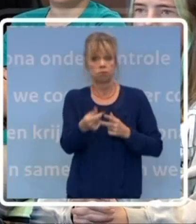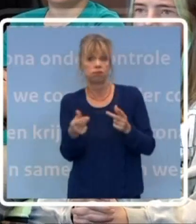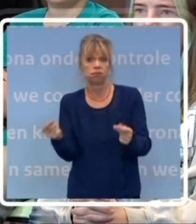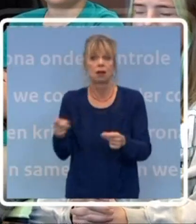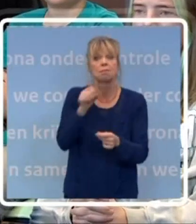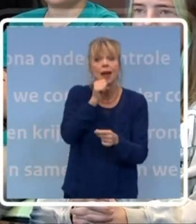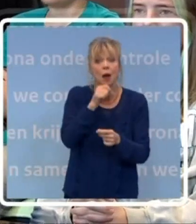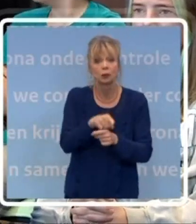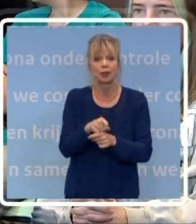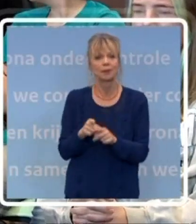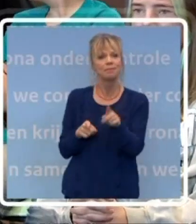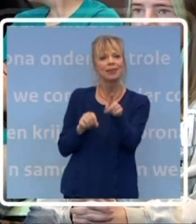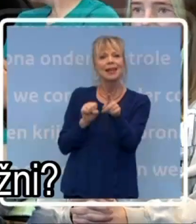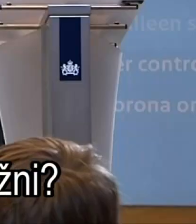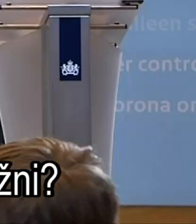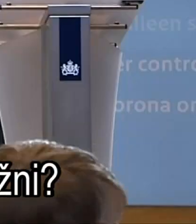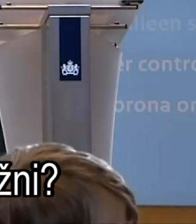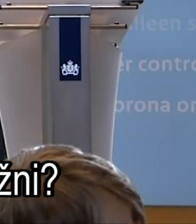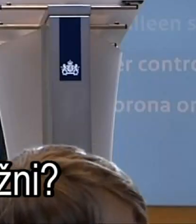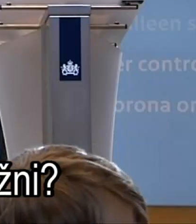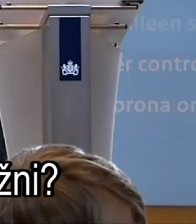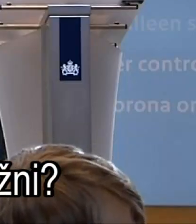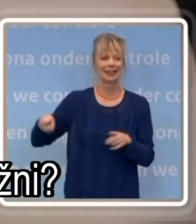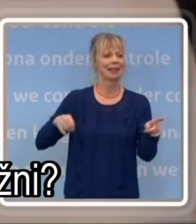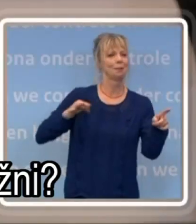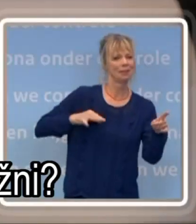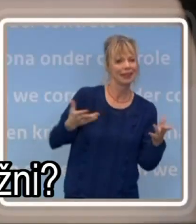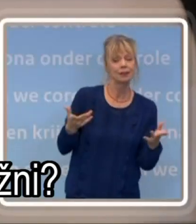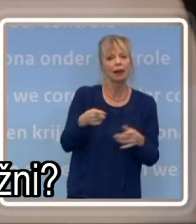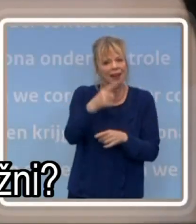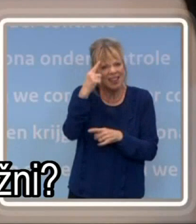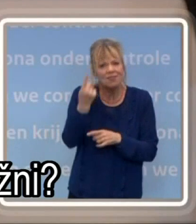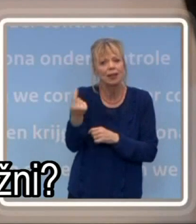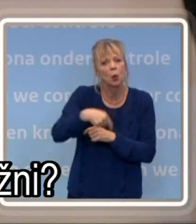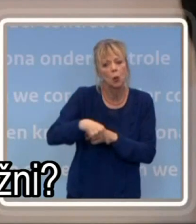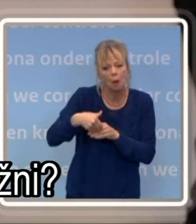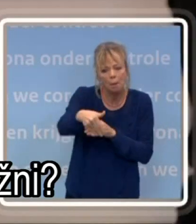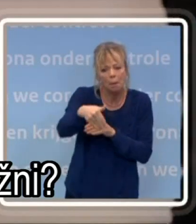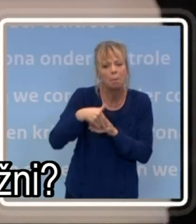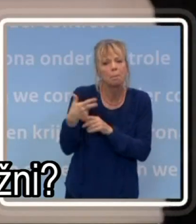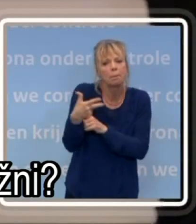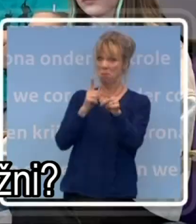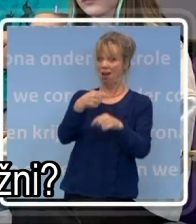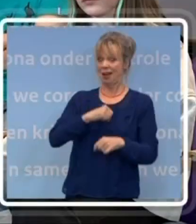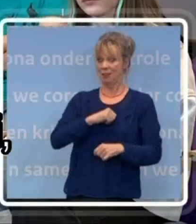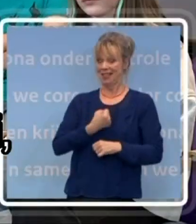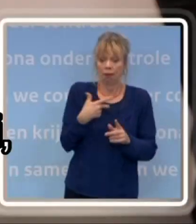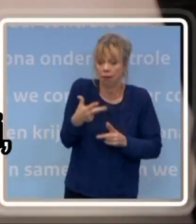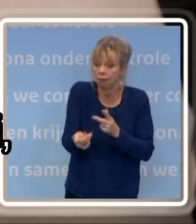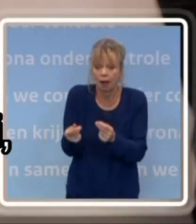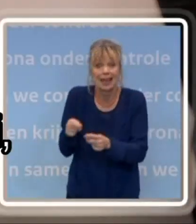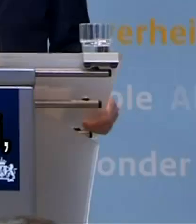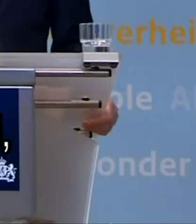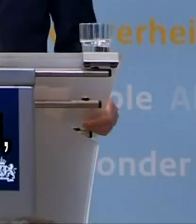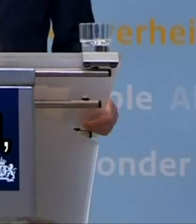spet lahko tekmoval z drugimi klubi. Weten jullie of er een vaccin komt voor kinderen, zodat ze weer in teamverband kunnen gaan sporten? Als dat nou